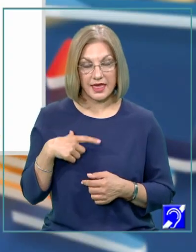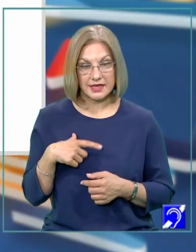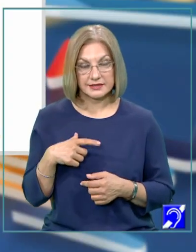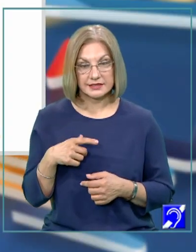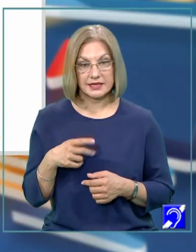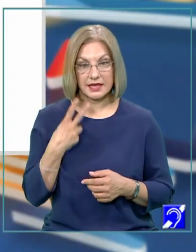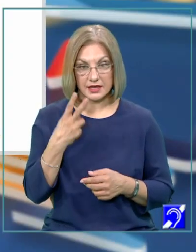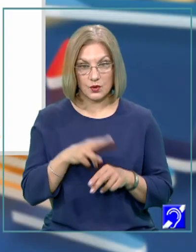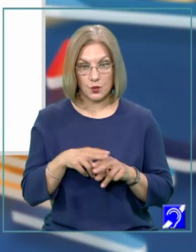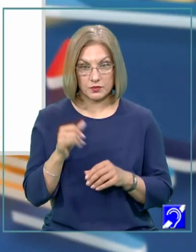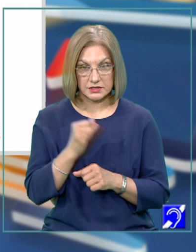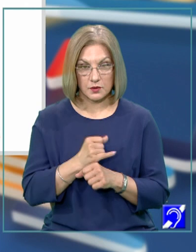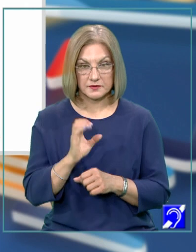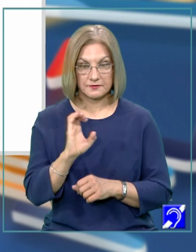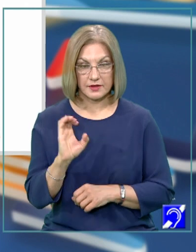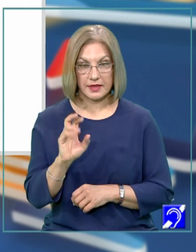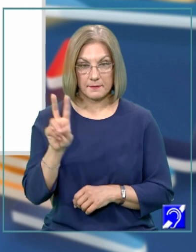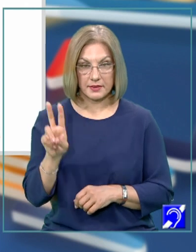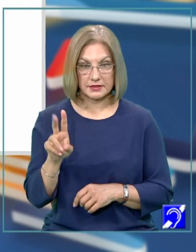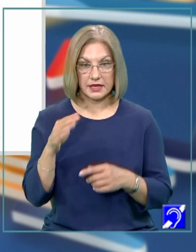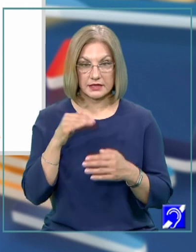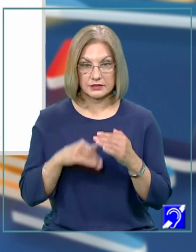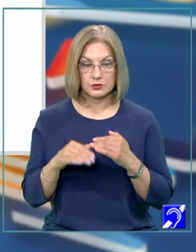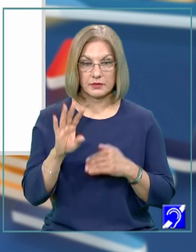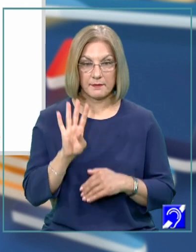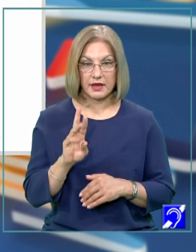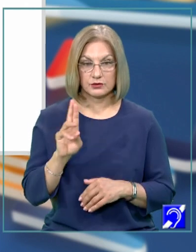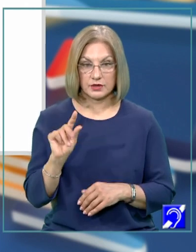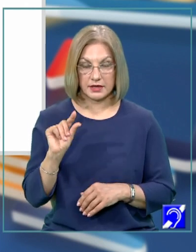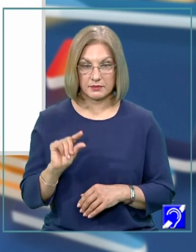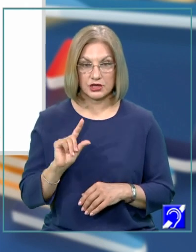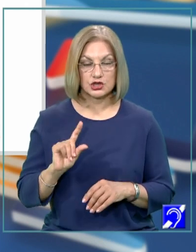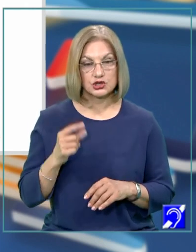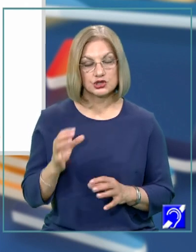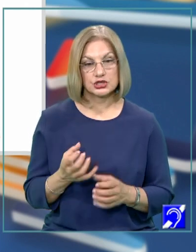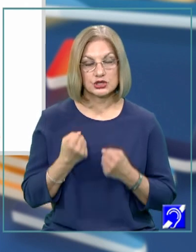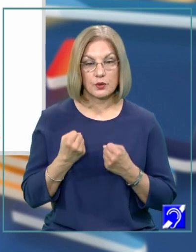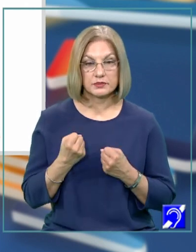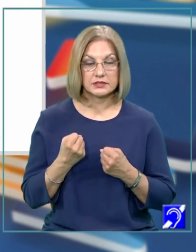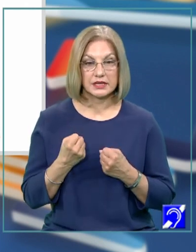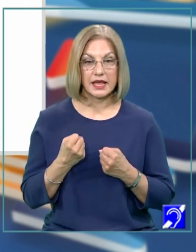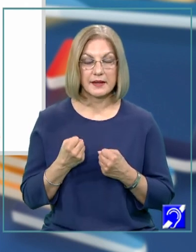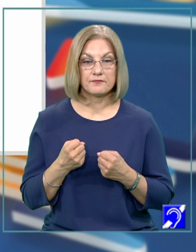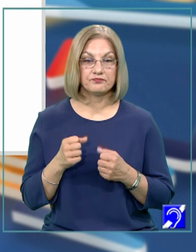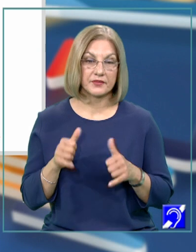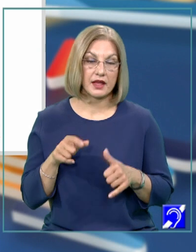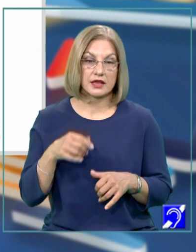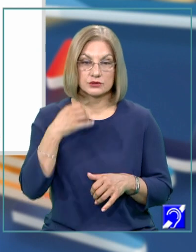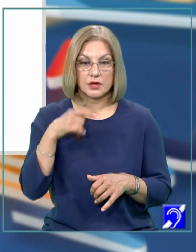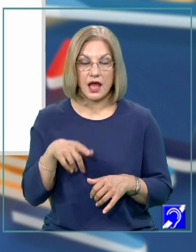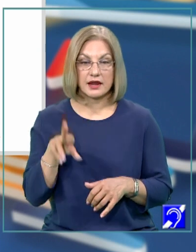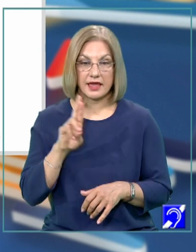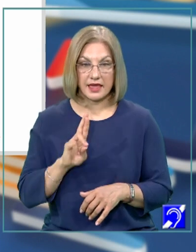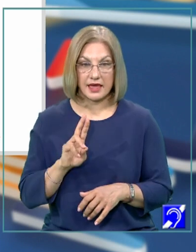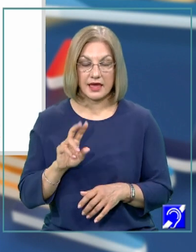cum se observă pe ecran e pătrat supra 4 aer mic și se obține în cazul în care rezistență a